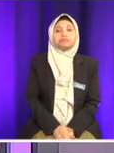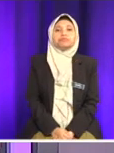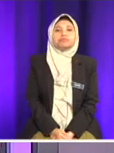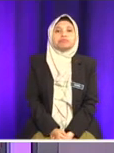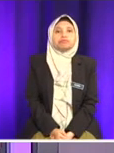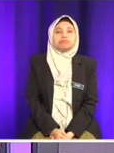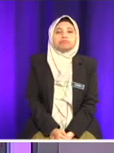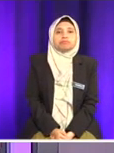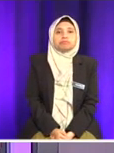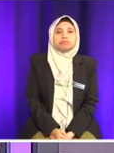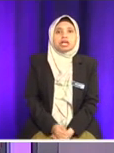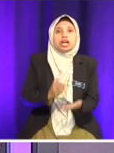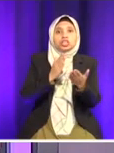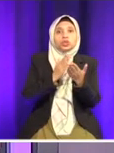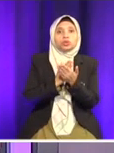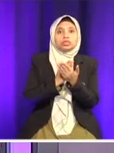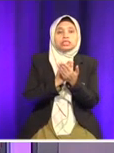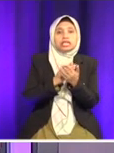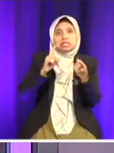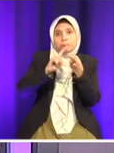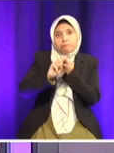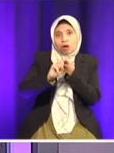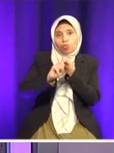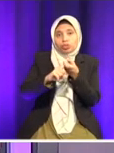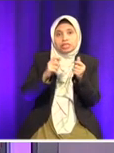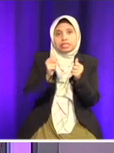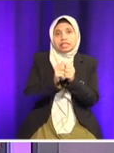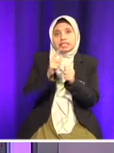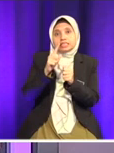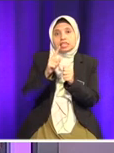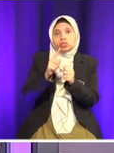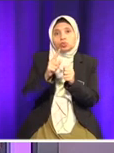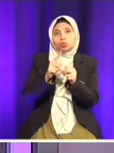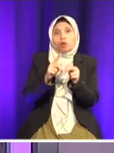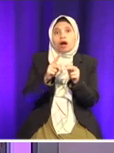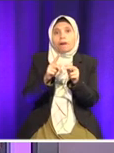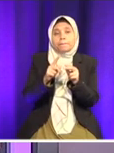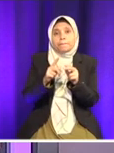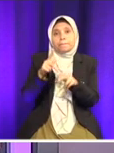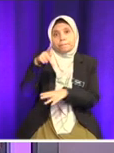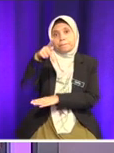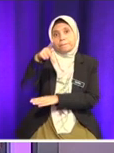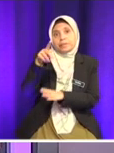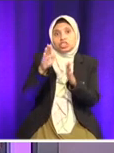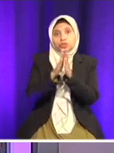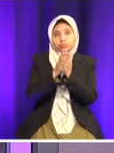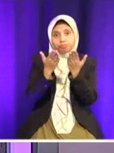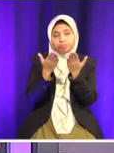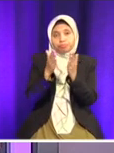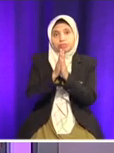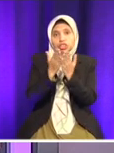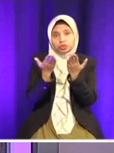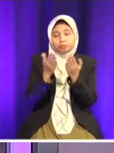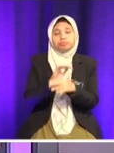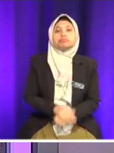dan terus dipautkan kepada satu whitepage di situ dan